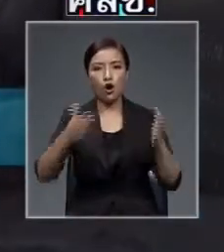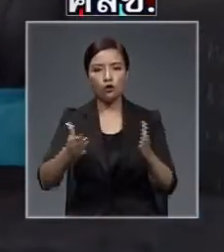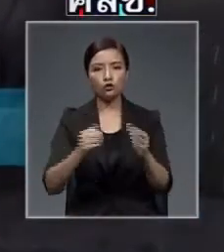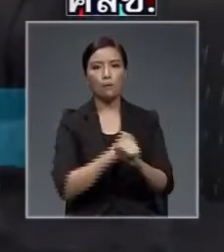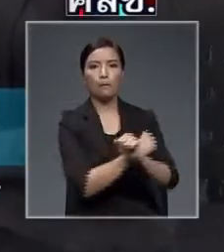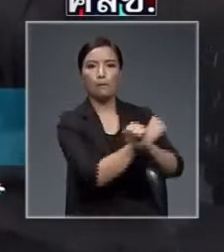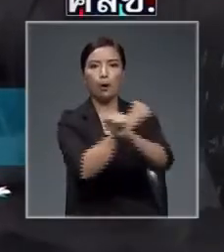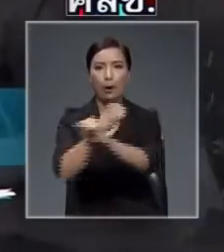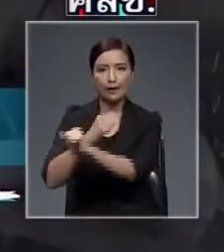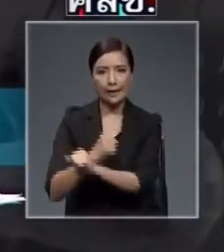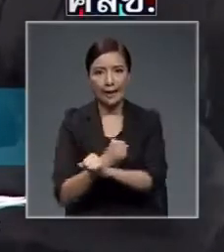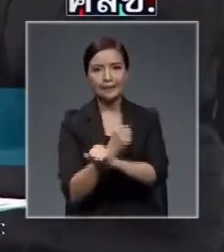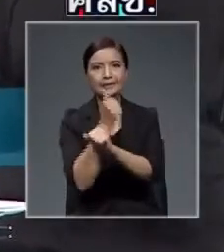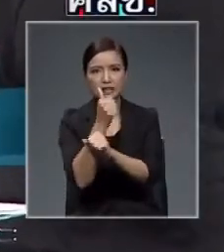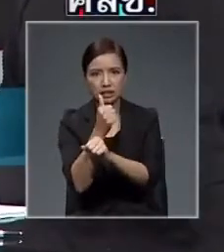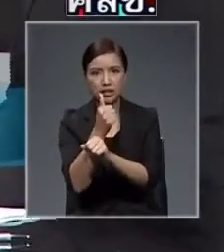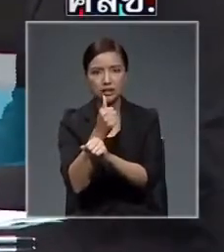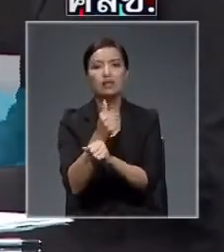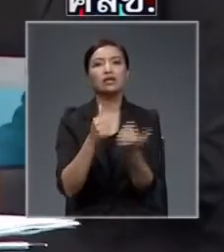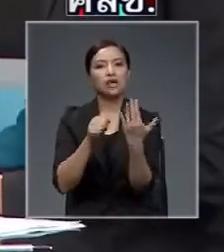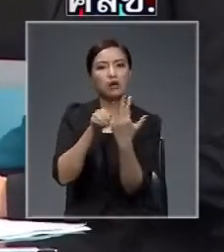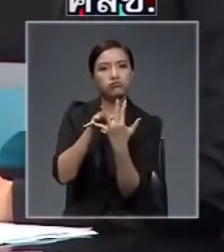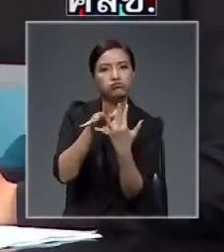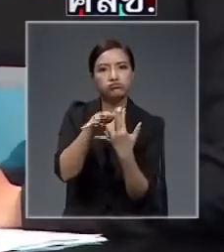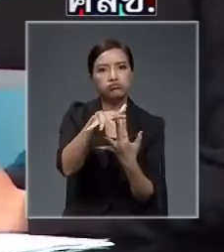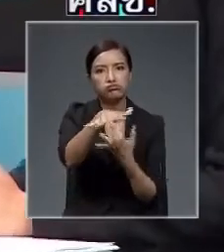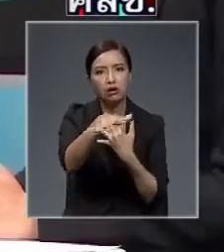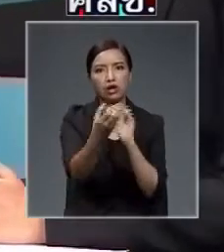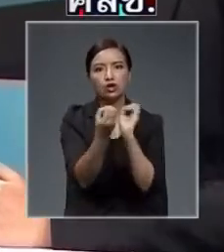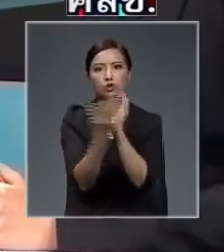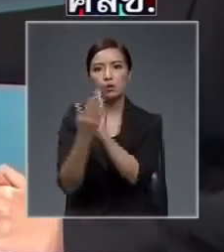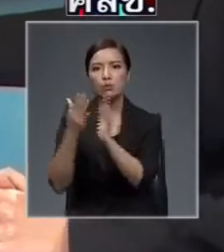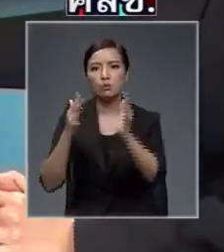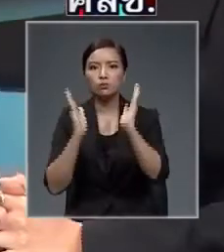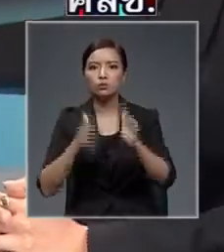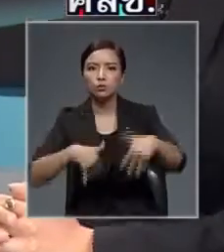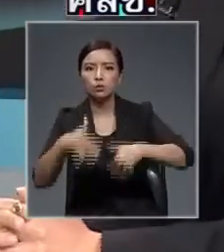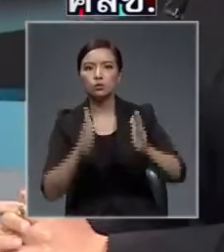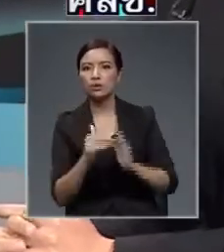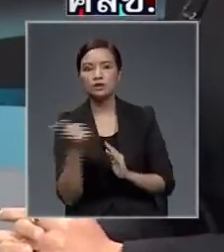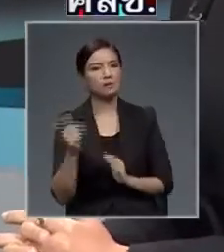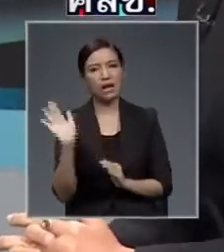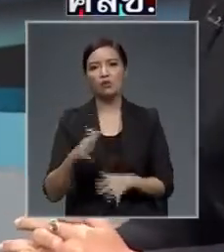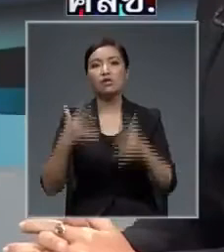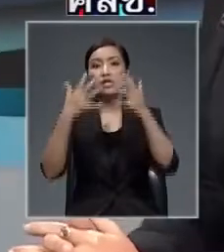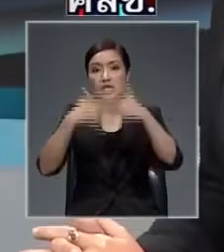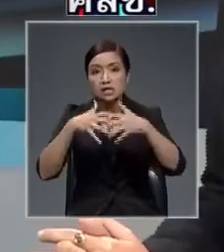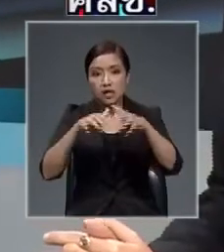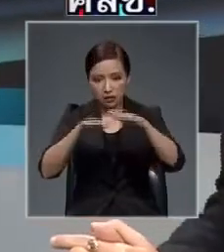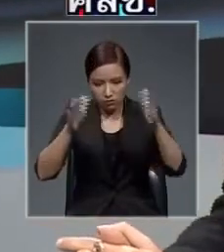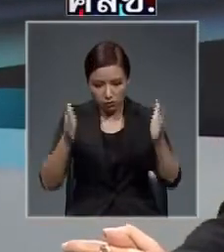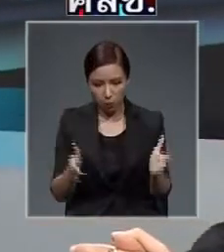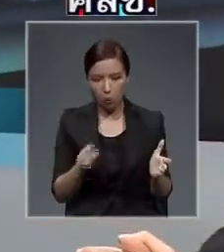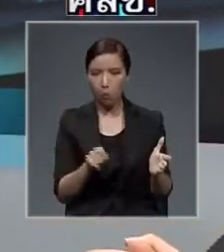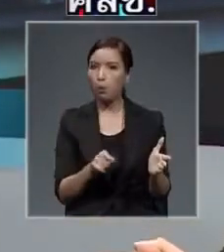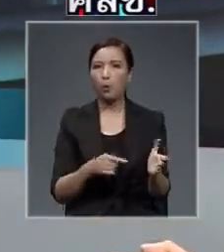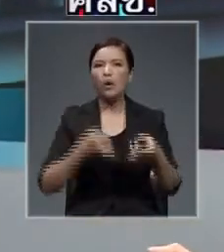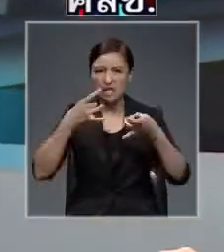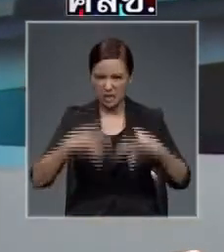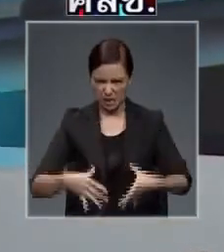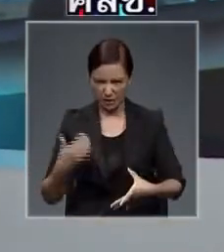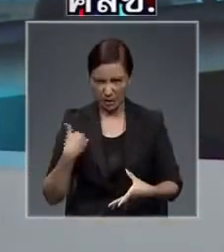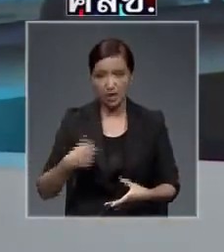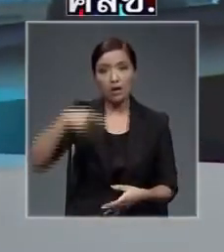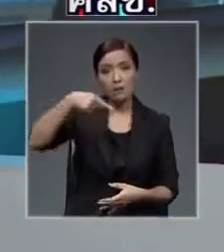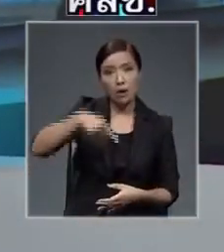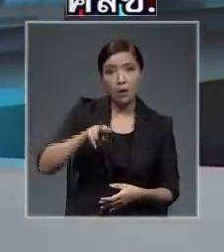ออกไปเนี่ยนะคะ ค่ะเพราะอย่างที่เรียนว่าเครื่องกำเนิดรังสีทุกชนิดมีความเสี่ยงนะคะ พรบ.ฉบับนี้จะมาให้กระบว